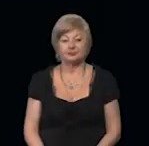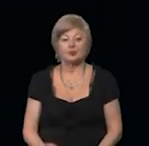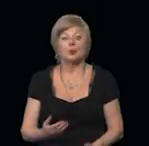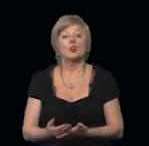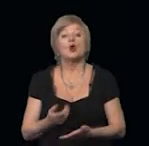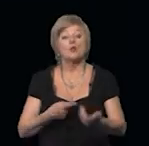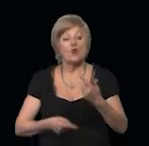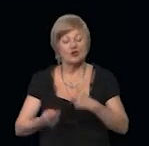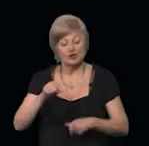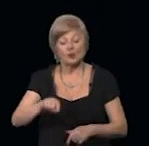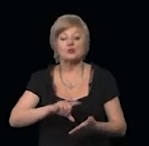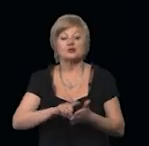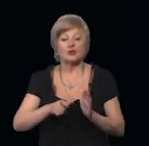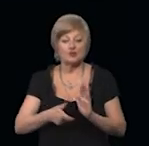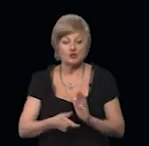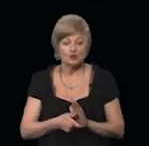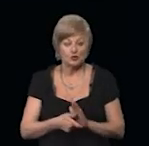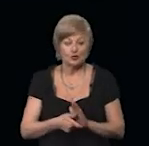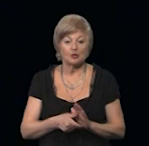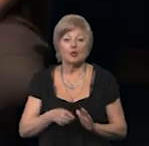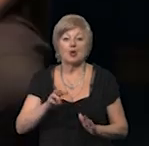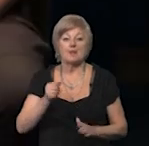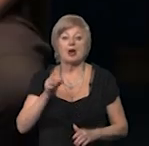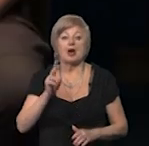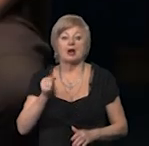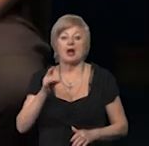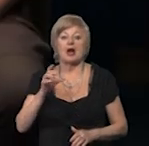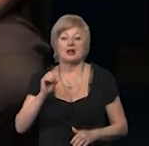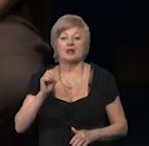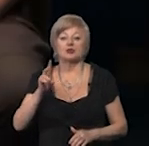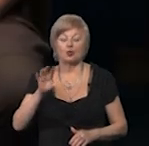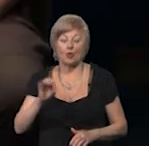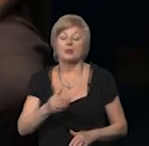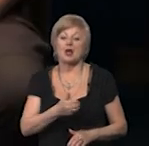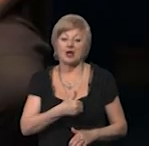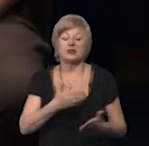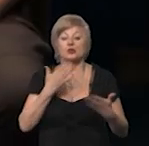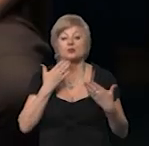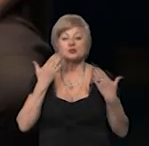Повертаємось до студії, до розмови з Юрієм Макаренко. Хочу запитати